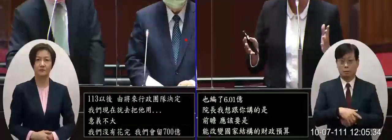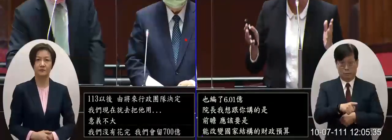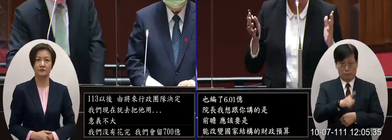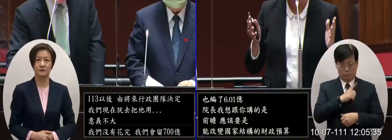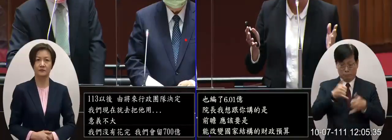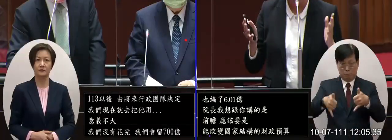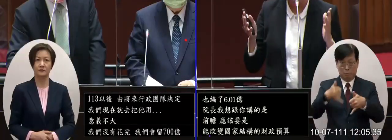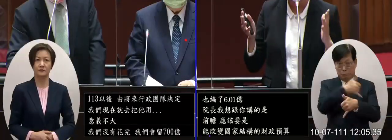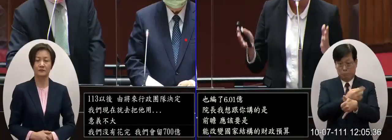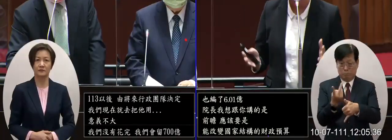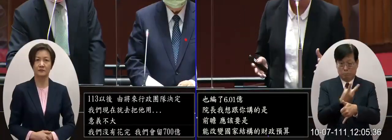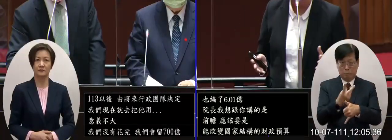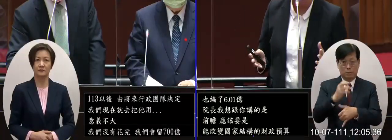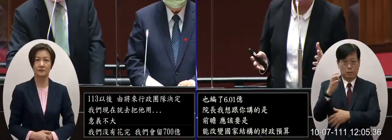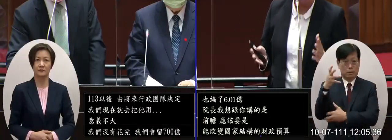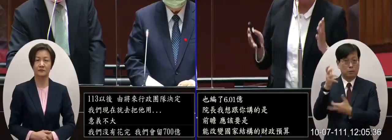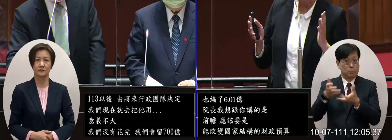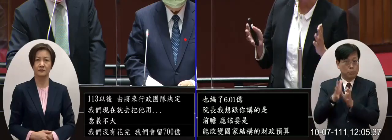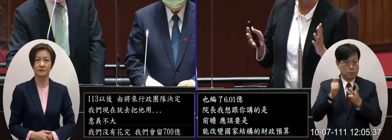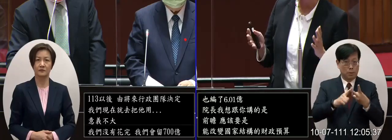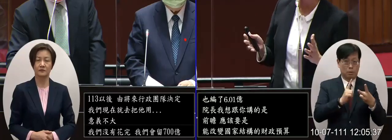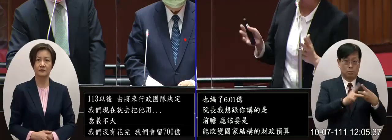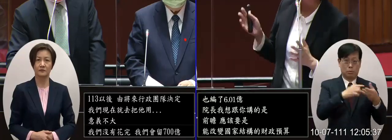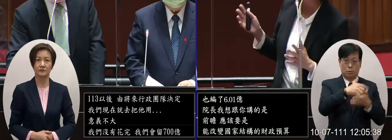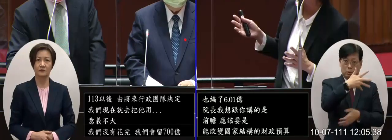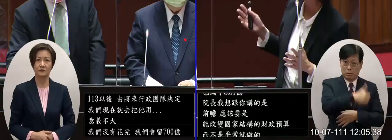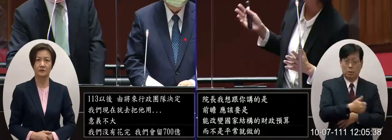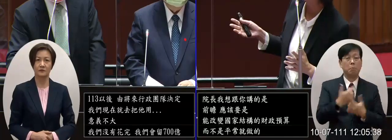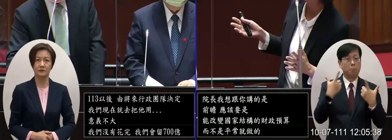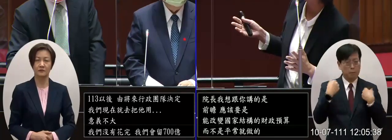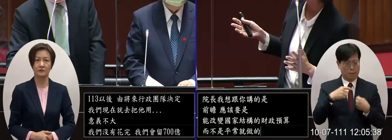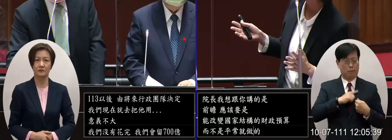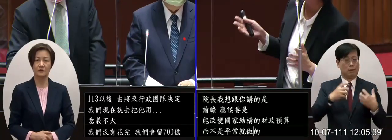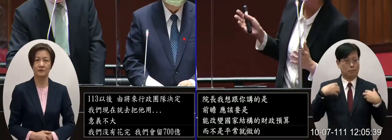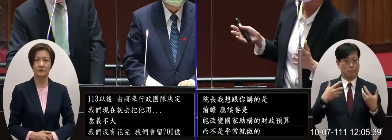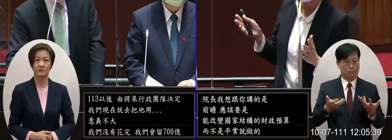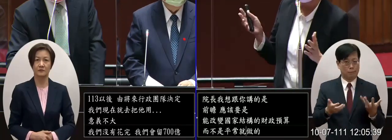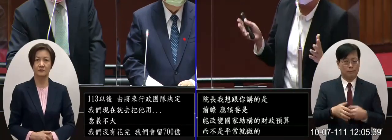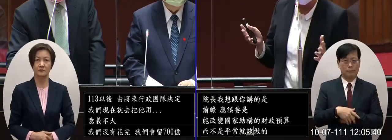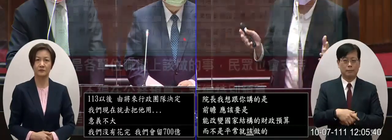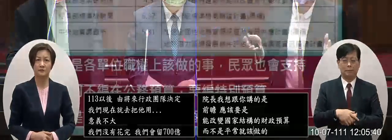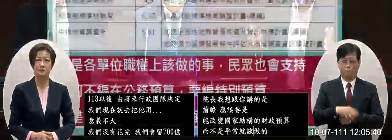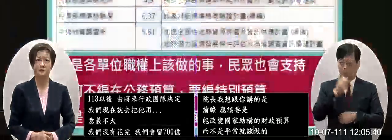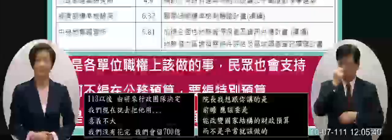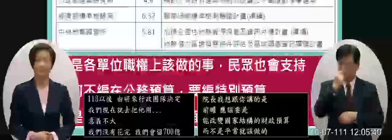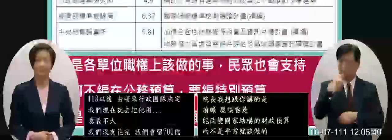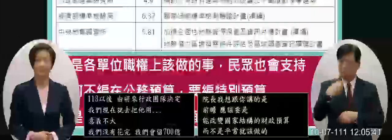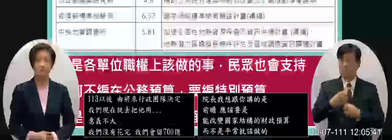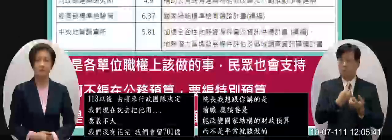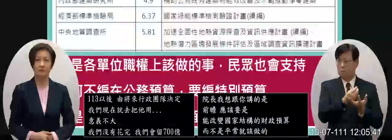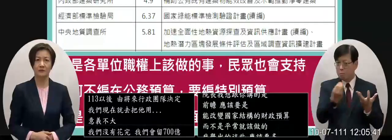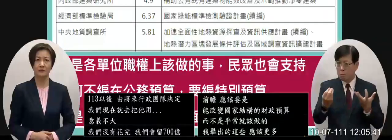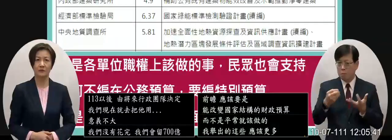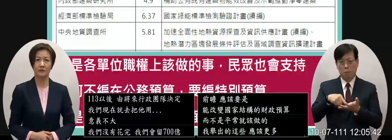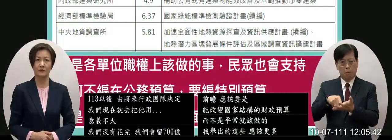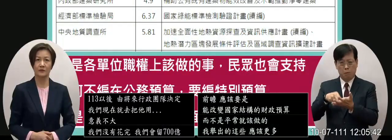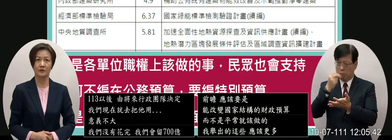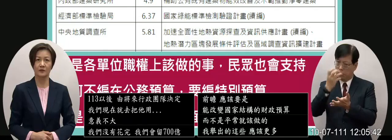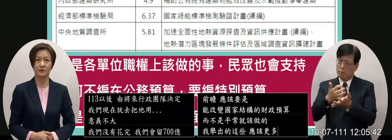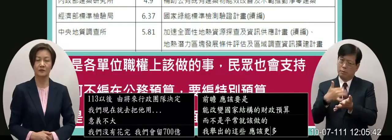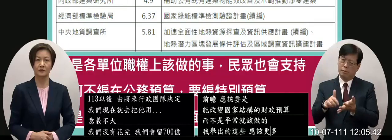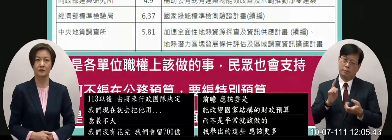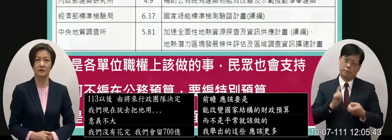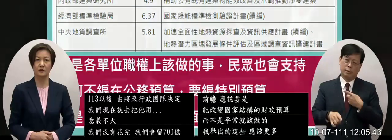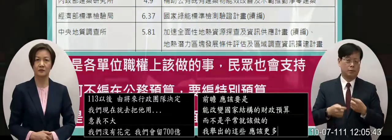左右两边的财政部长跟主席处长，本来就该做的事情，但是呢特别要去编这些特别的预